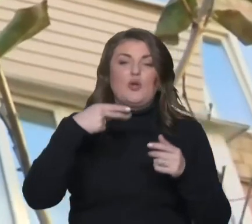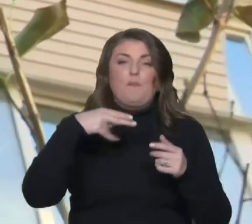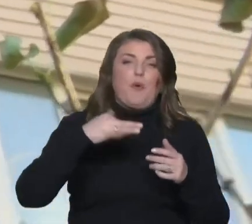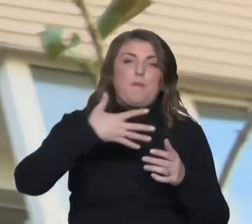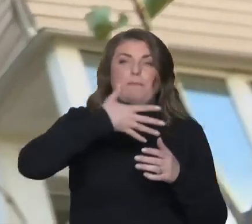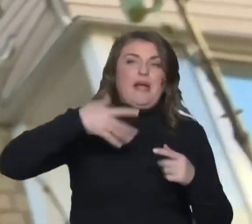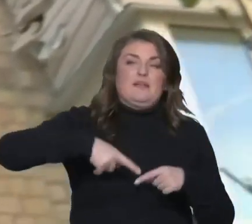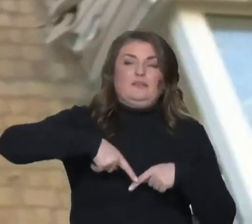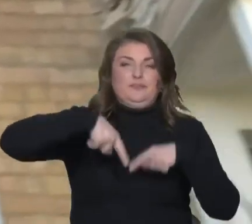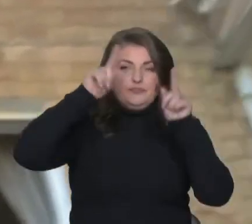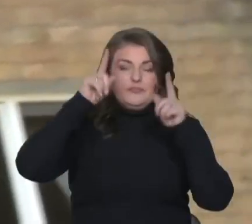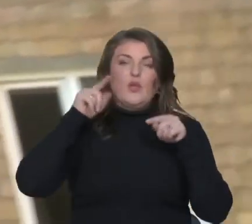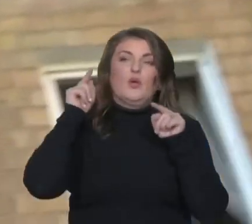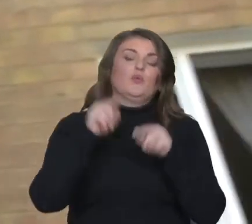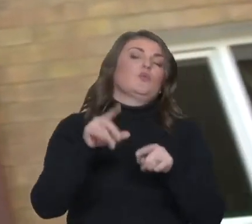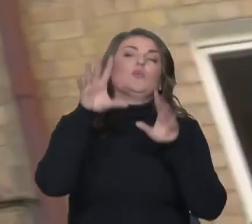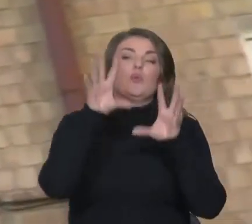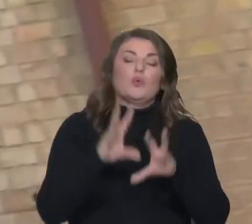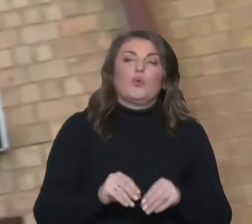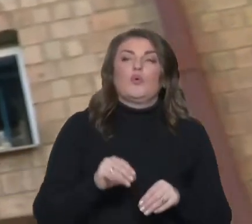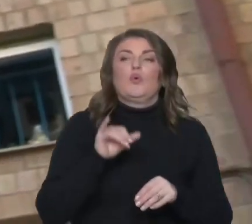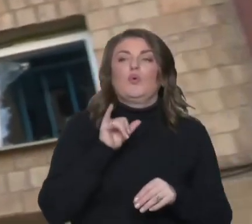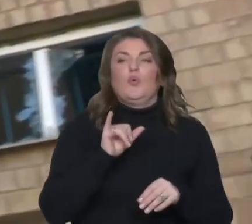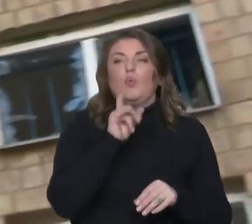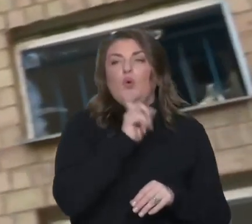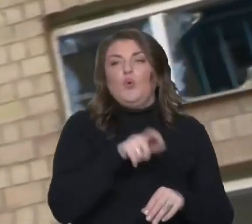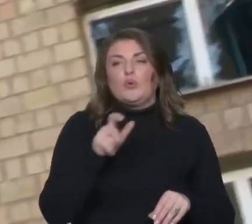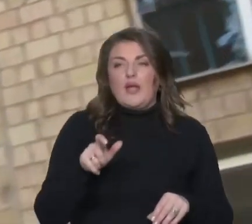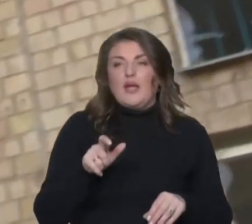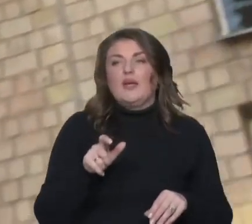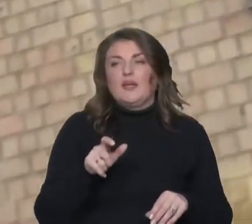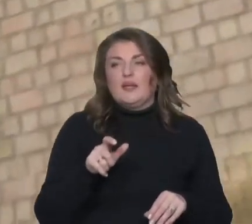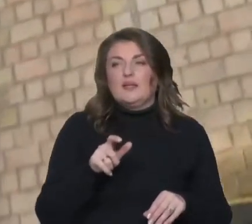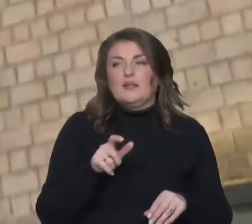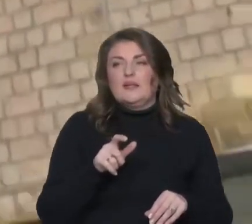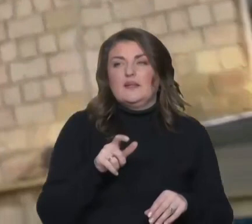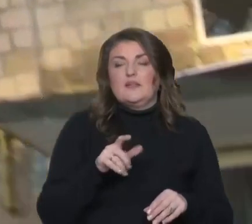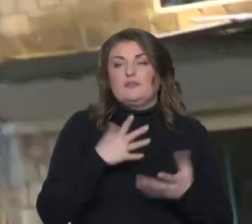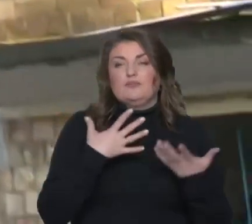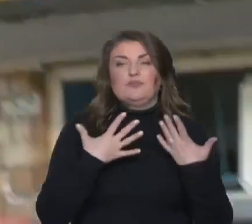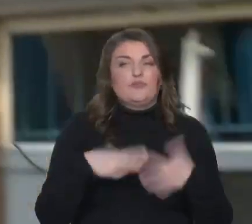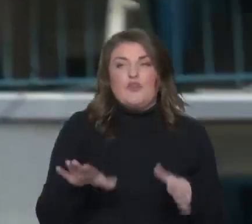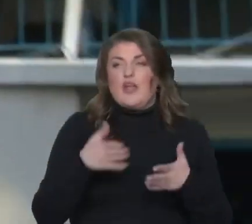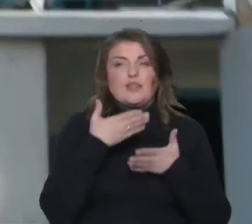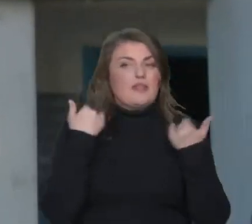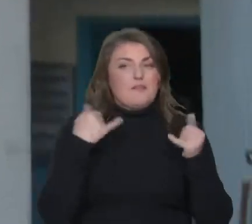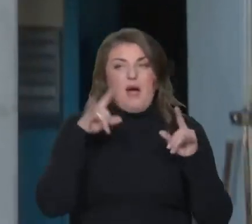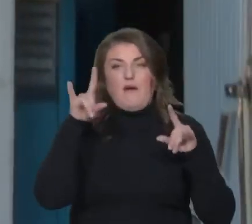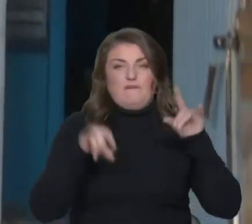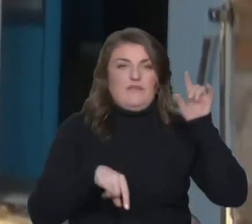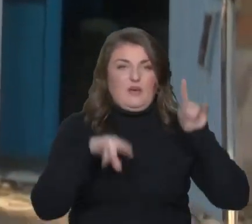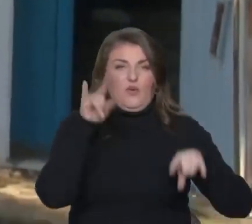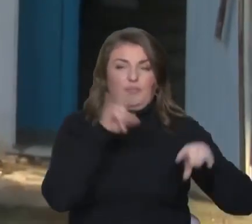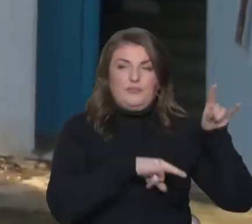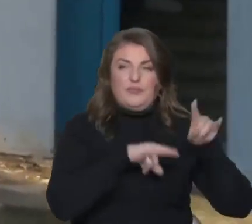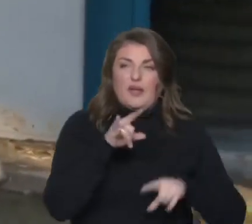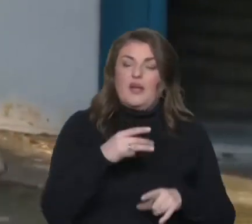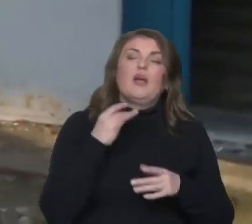1-го по 5-й поверх тут у людей, власне, вже немає вікон,